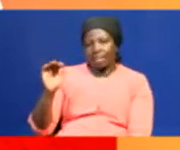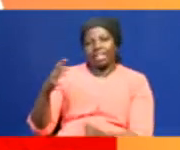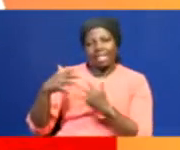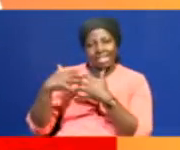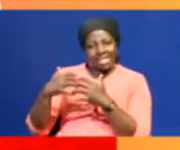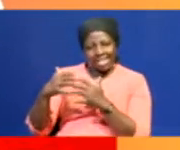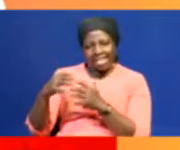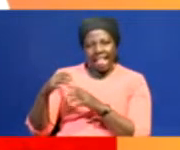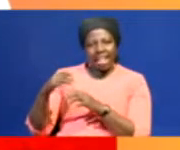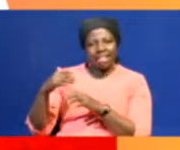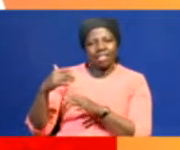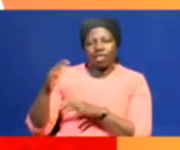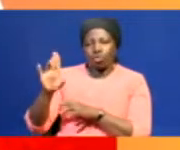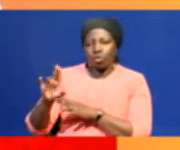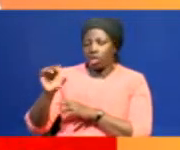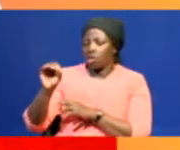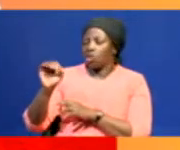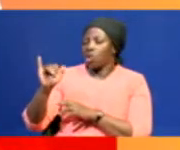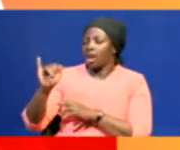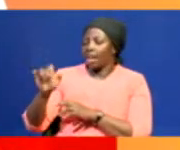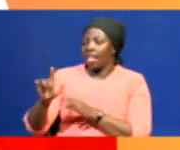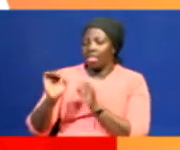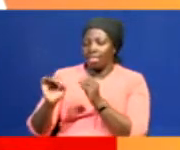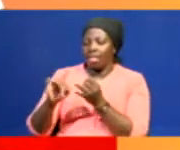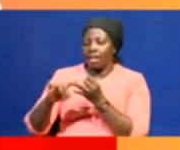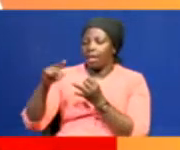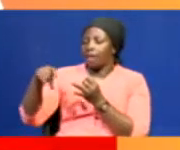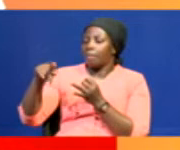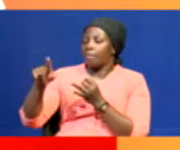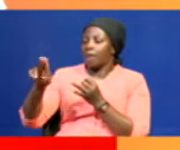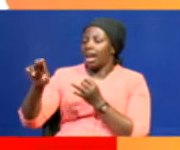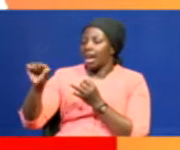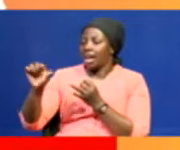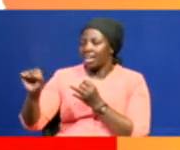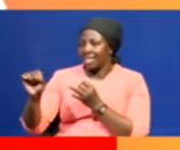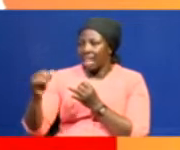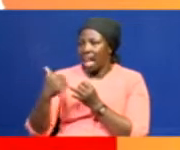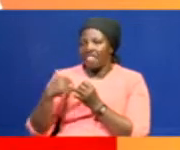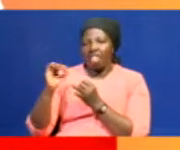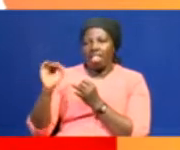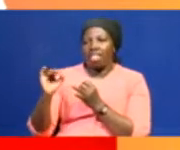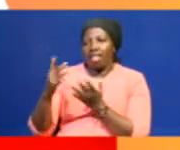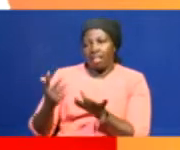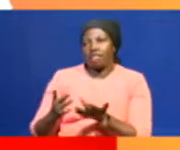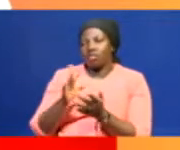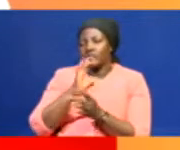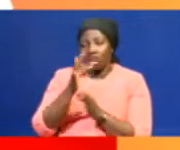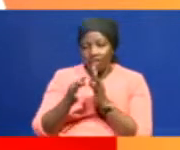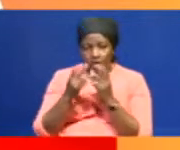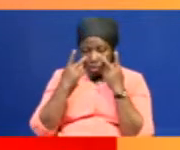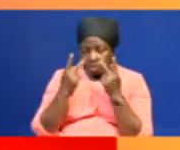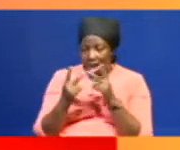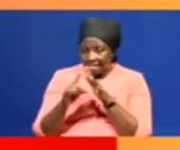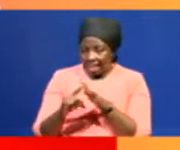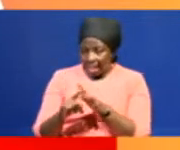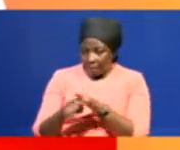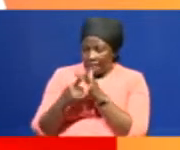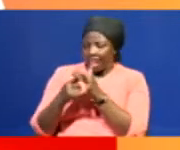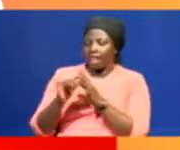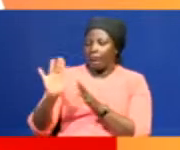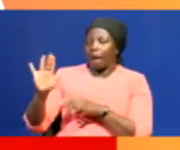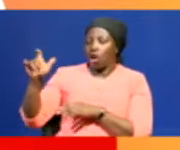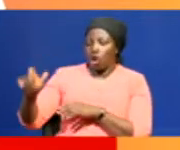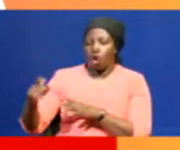plugs that lazima uweke plugs ubadilishe kila mara, haitumii. So ukiangalia maintenance cost yake iko chini compared na hii